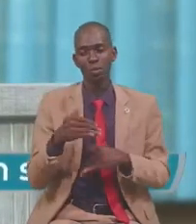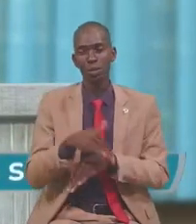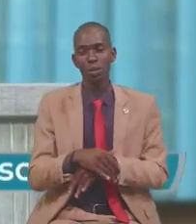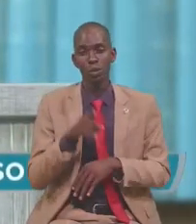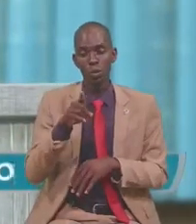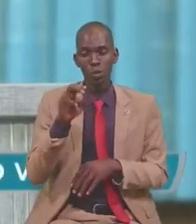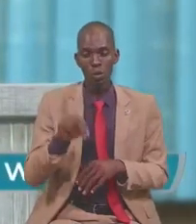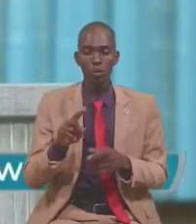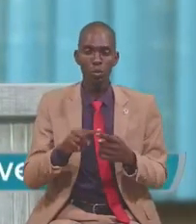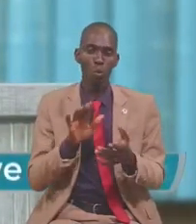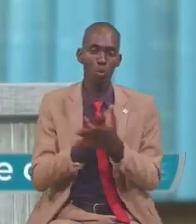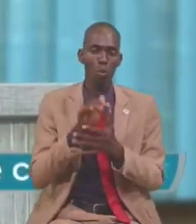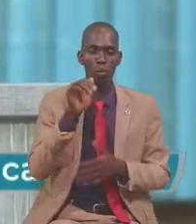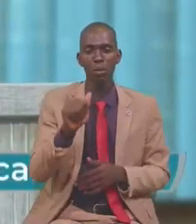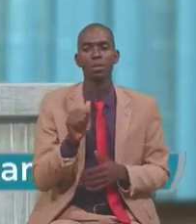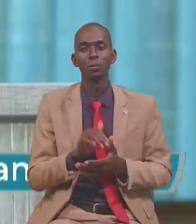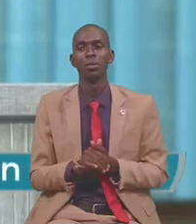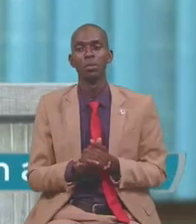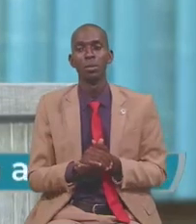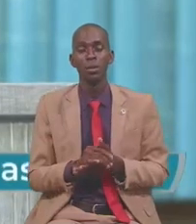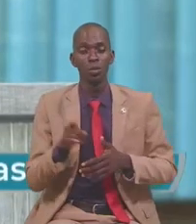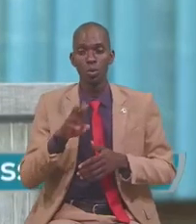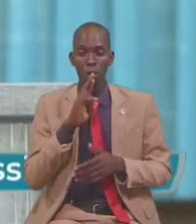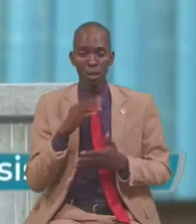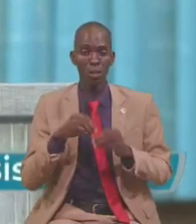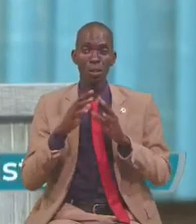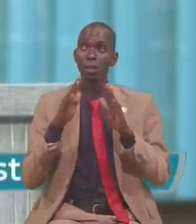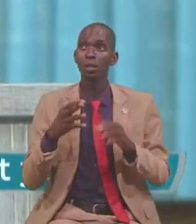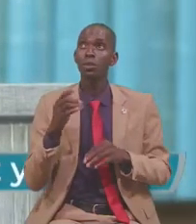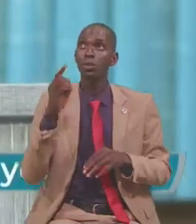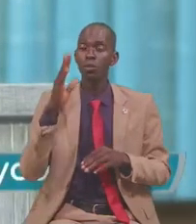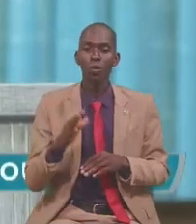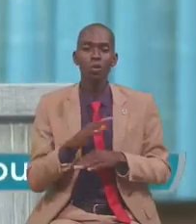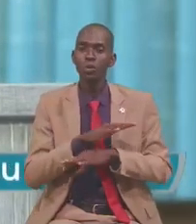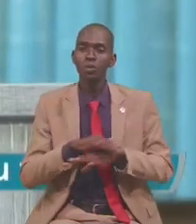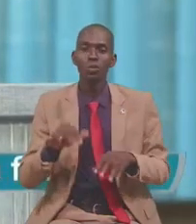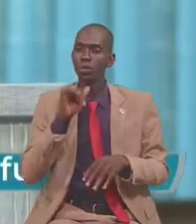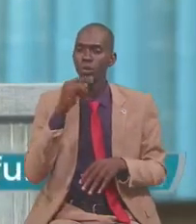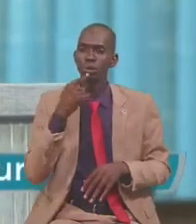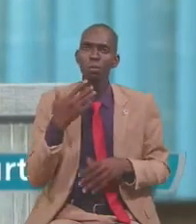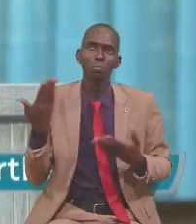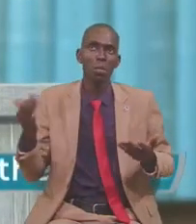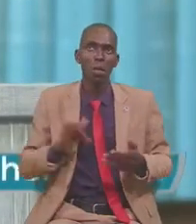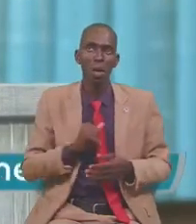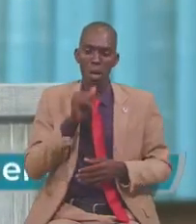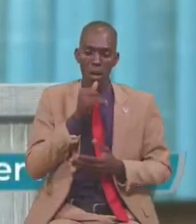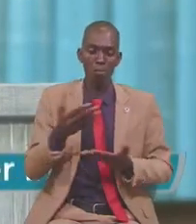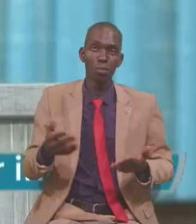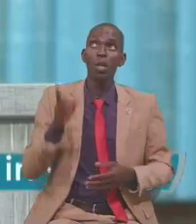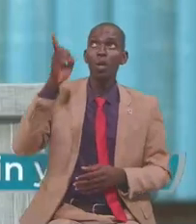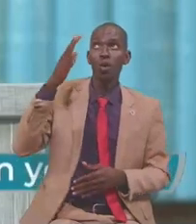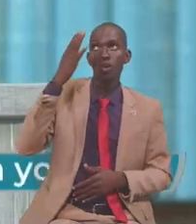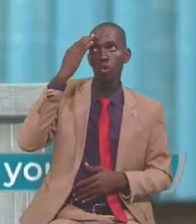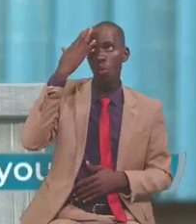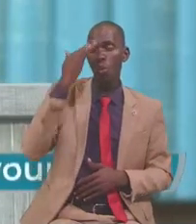parlez au Seigneur. Le Seigneur dit dans la part de Dieu de ne pas se taire. Dites au Seigneur ce que vous voulez, comme